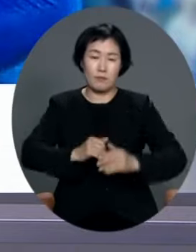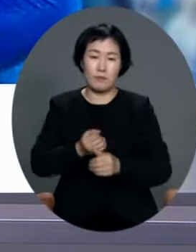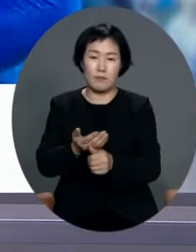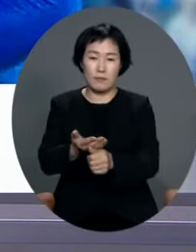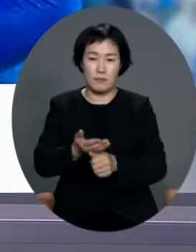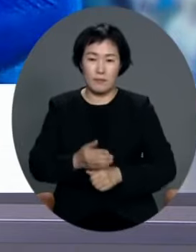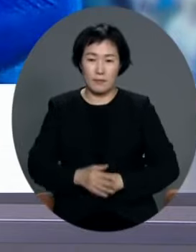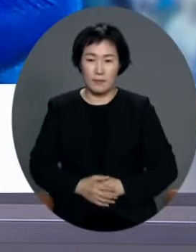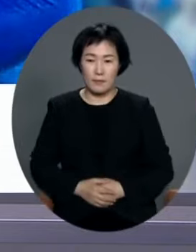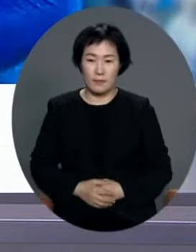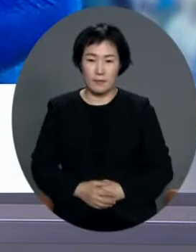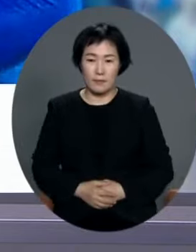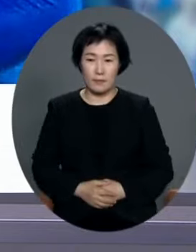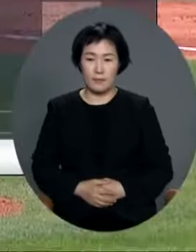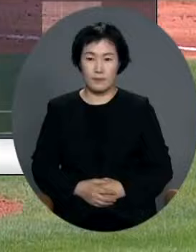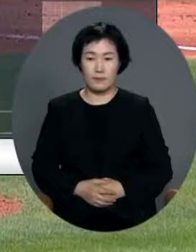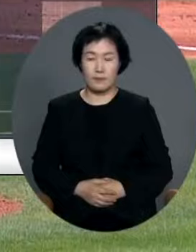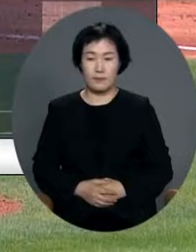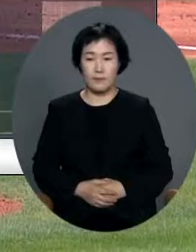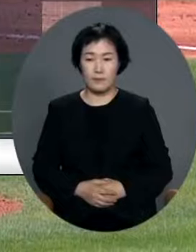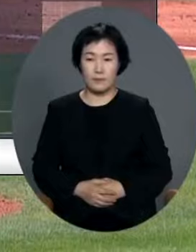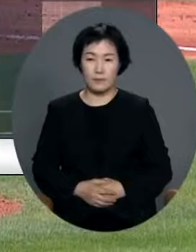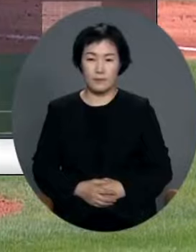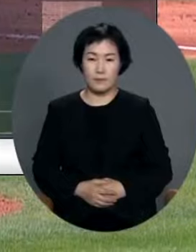기자가 전해드립니다.